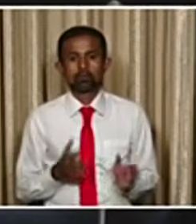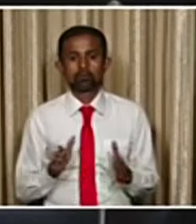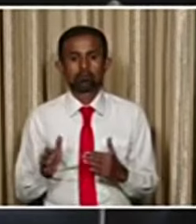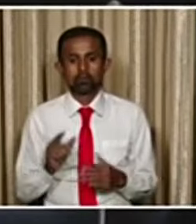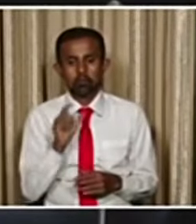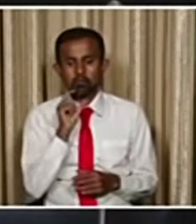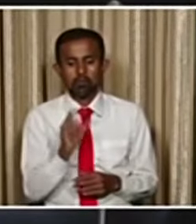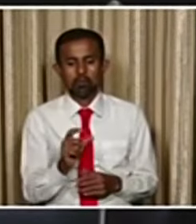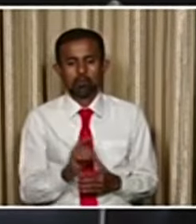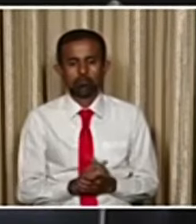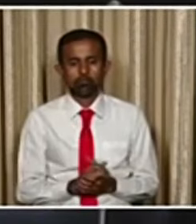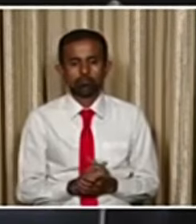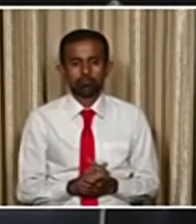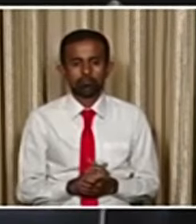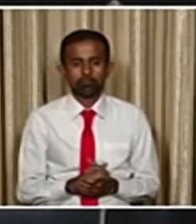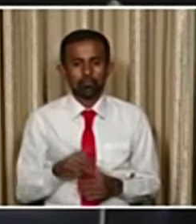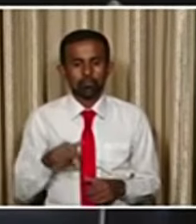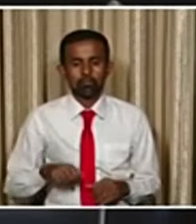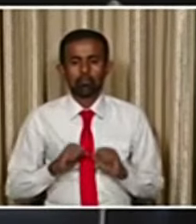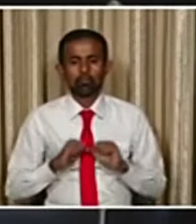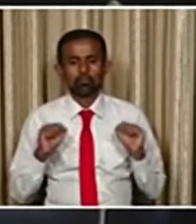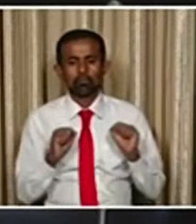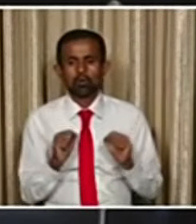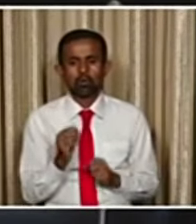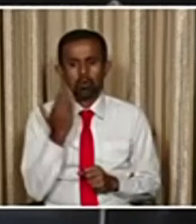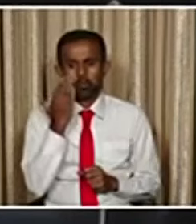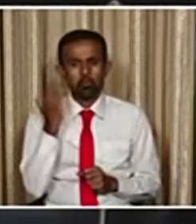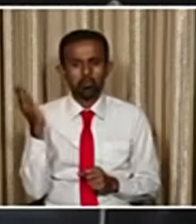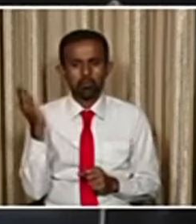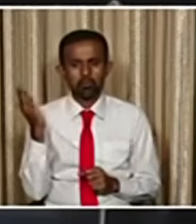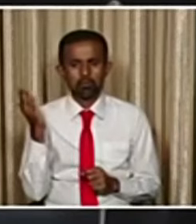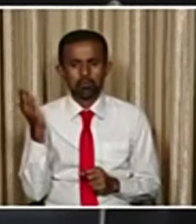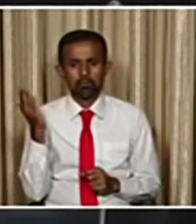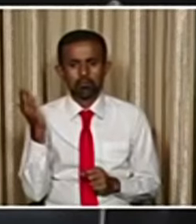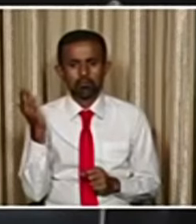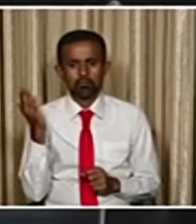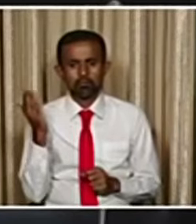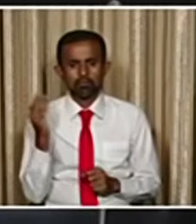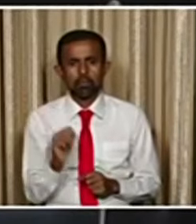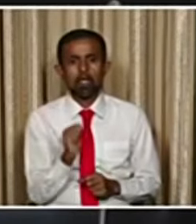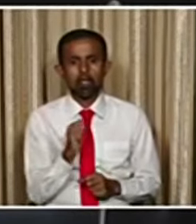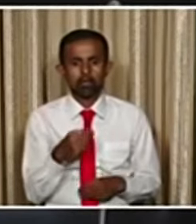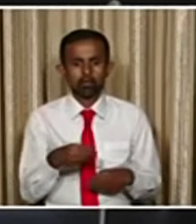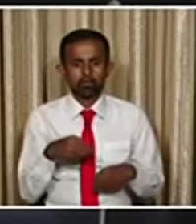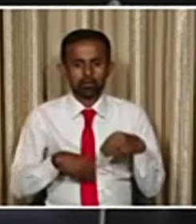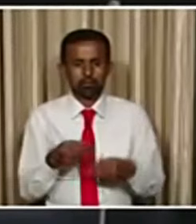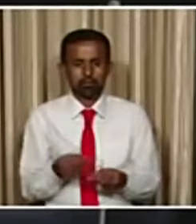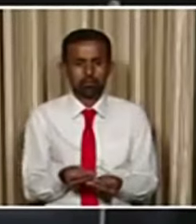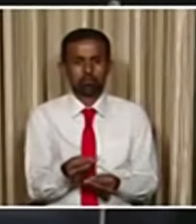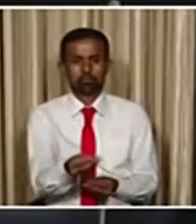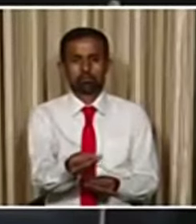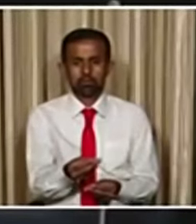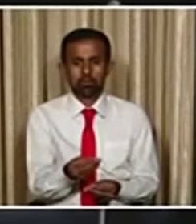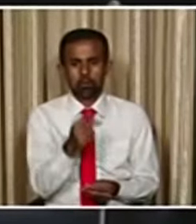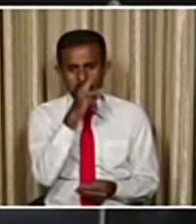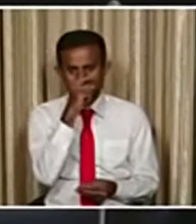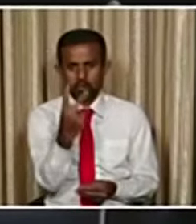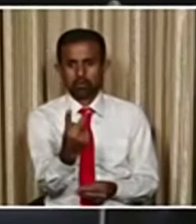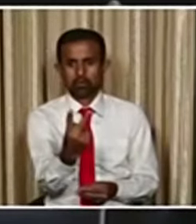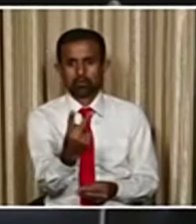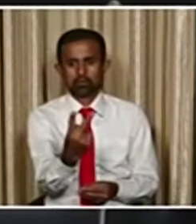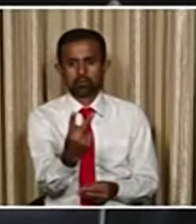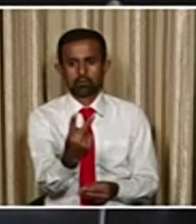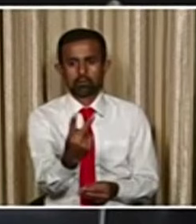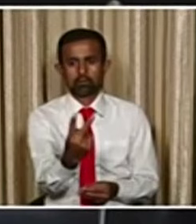බලන්න දැන් මොකද්ද මේ වර්ජන රැල්ල? එයිද යන්නේ මේ ඡන්දයක් ඔන්න මෙන්න තියෙද්දි, මාස දෙකක්